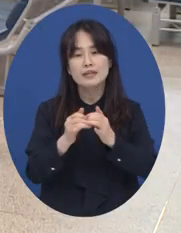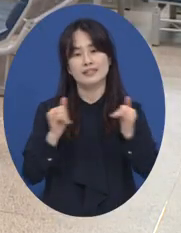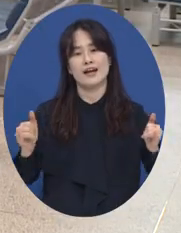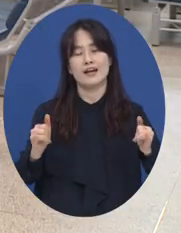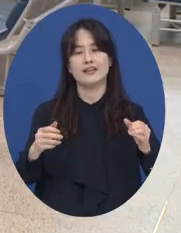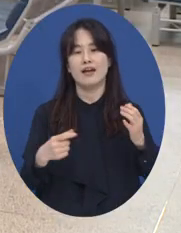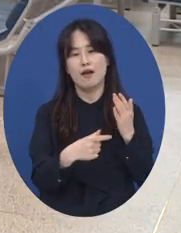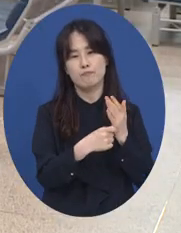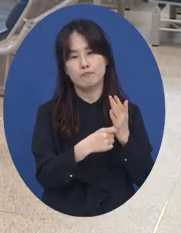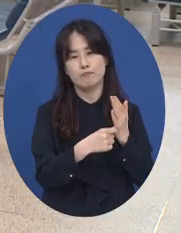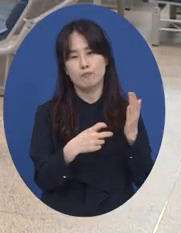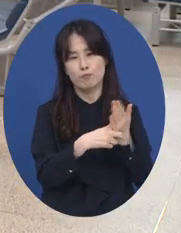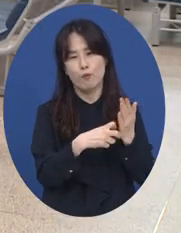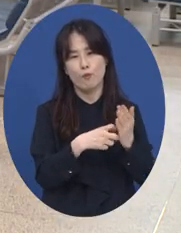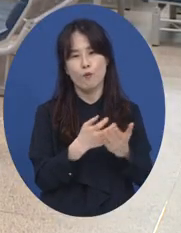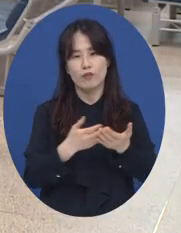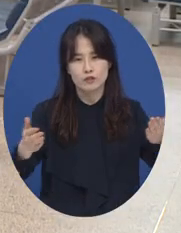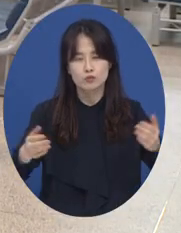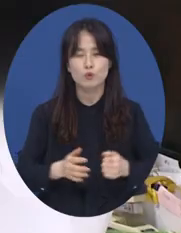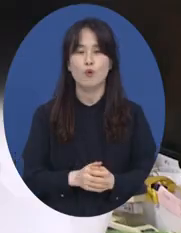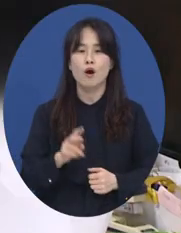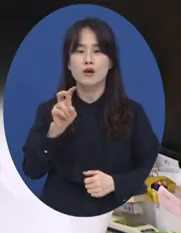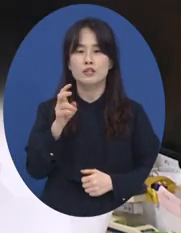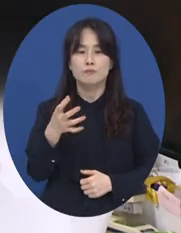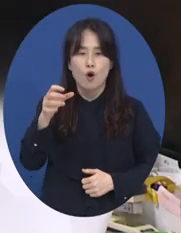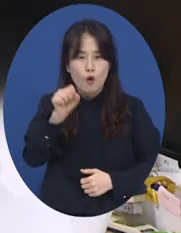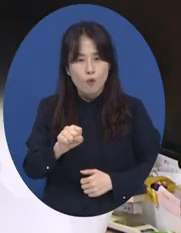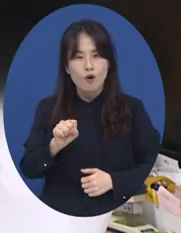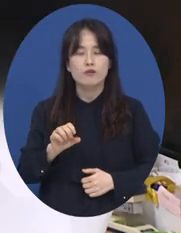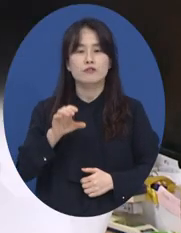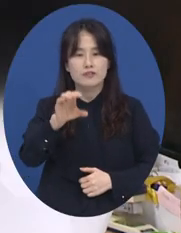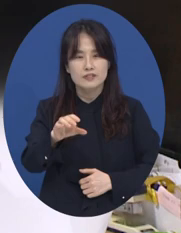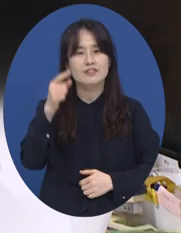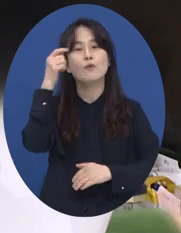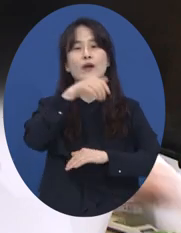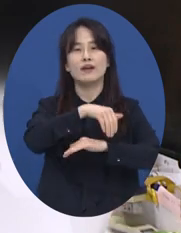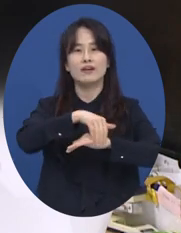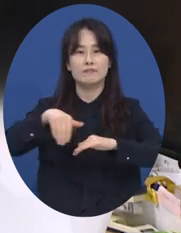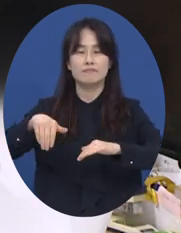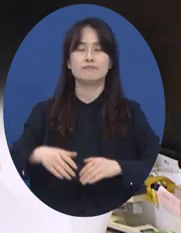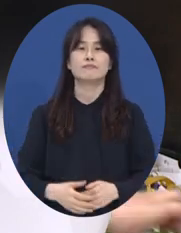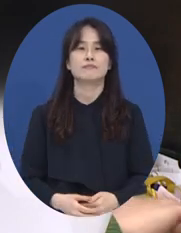지역 화폐를 지급하고 있으며, 올해에는 20억 원을 편성해 지원할 계획입니다.